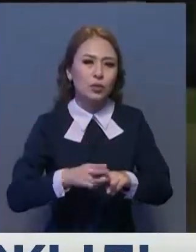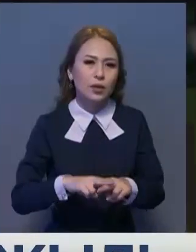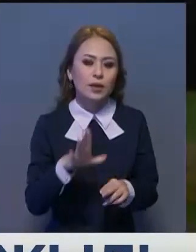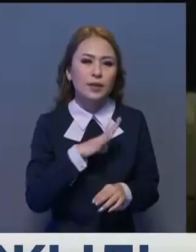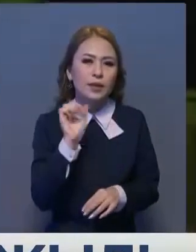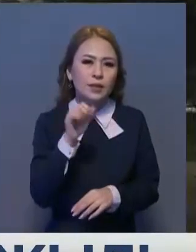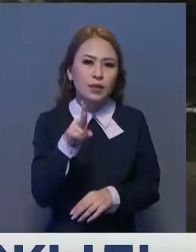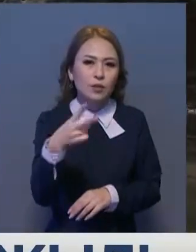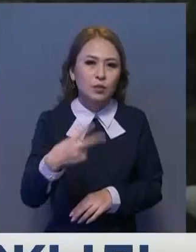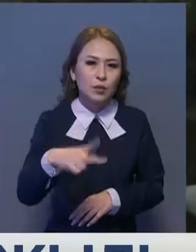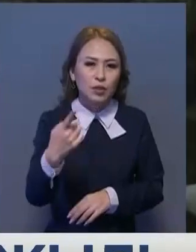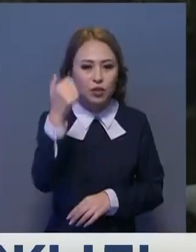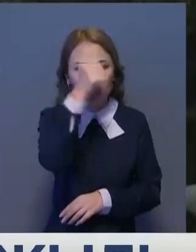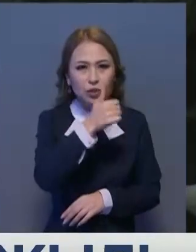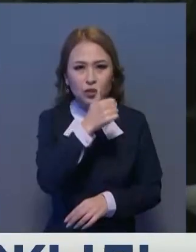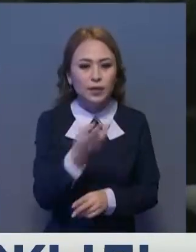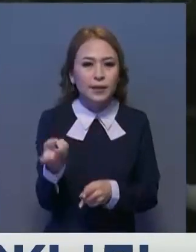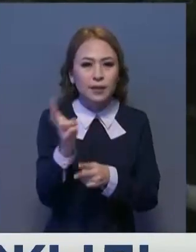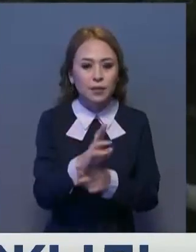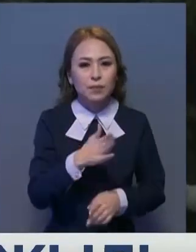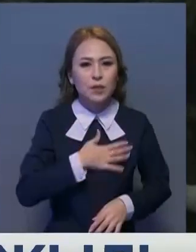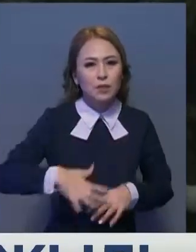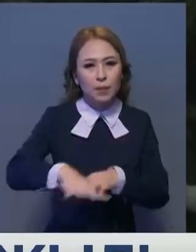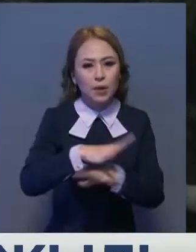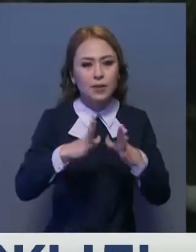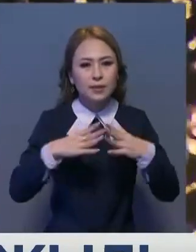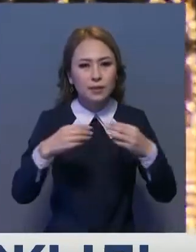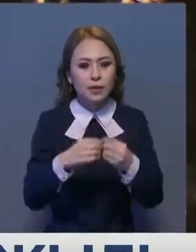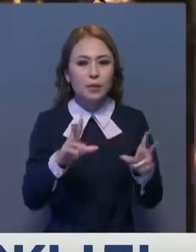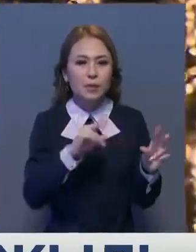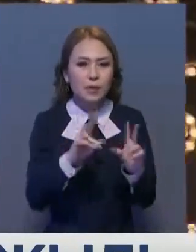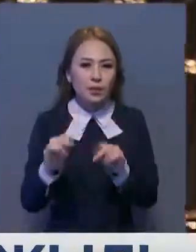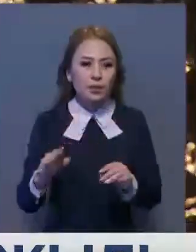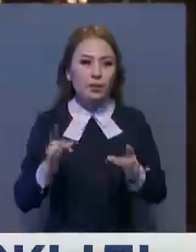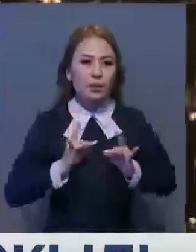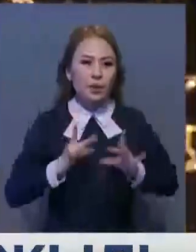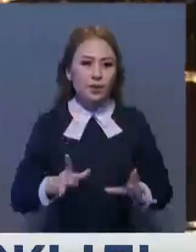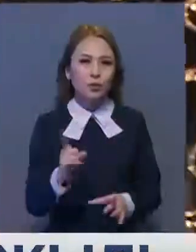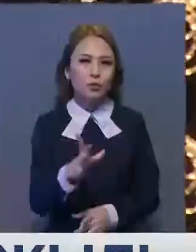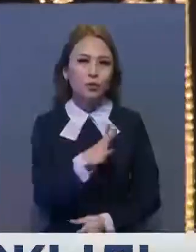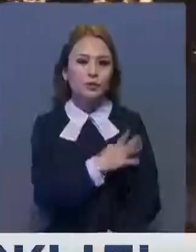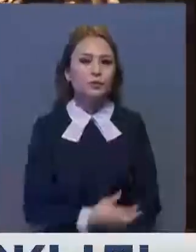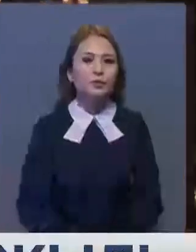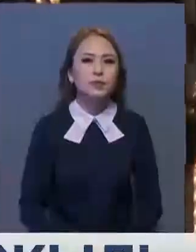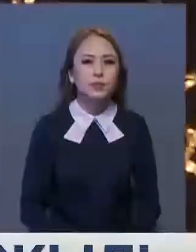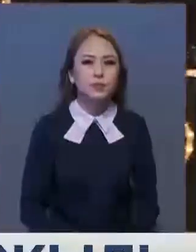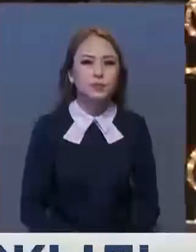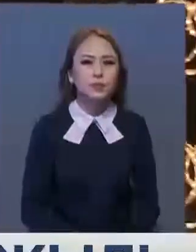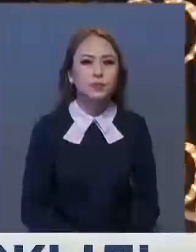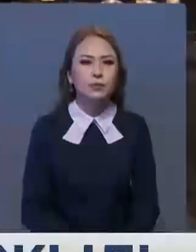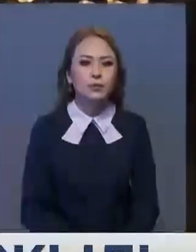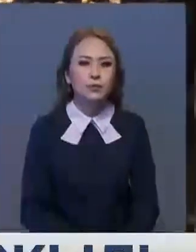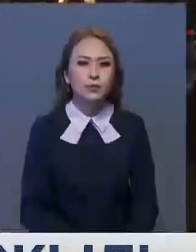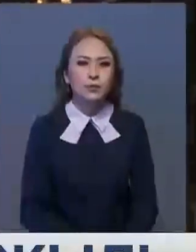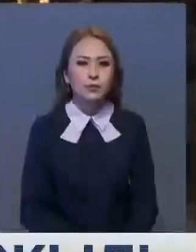қағып тұрған 2021 жыл еліміз үшін, барлық отбасы үшін мерекелі де берекелі жыл болғай. Жандос Айтбайұлы, Сержан Жұмабаев,